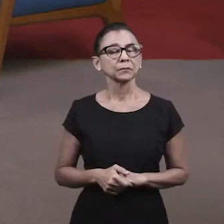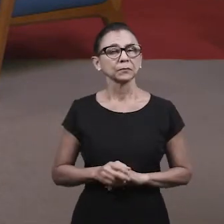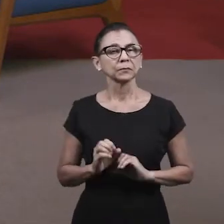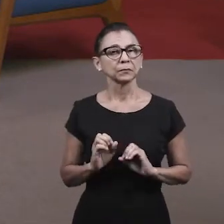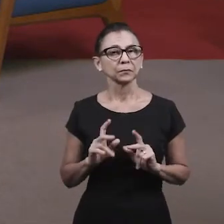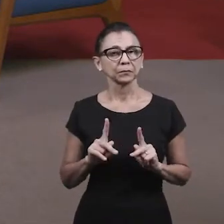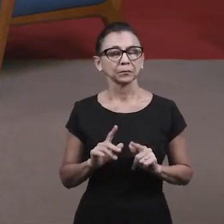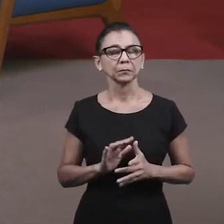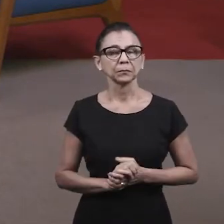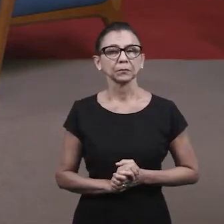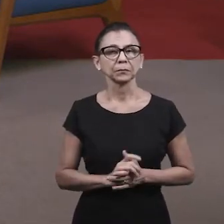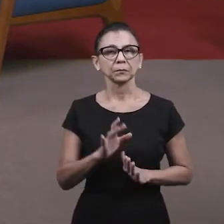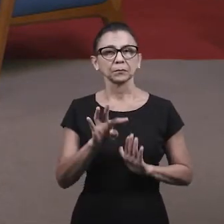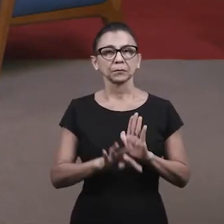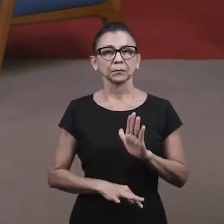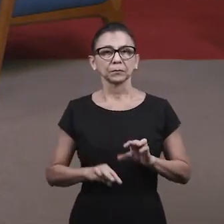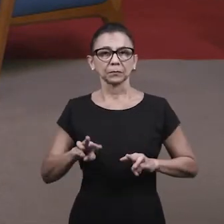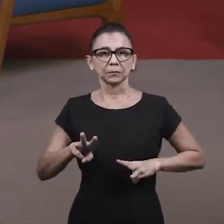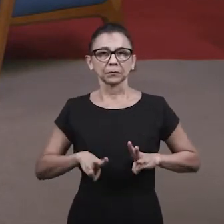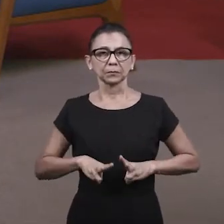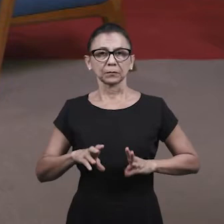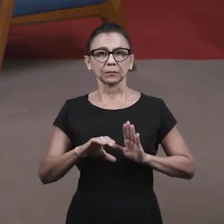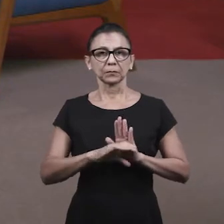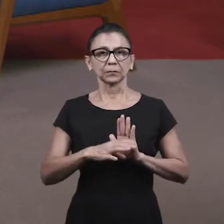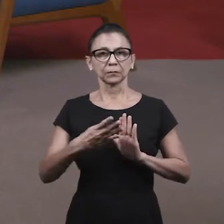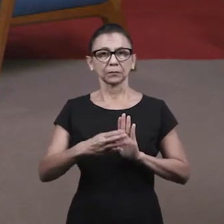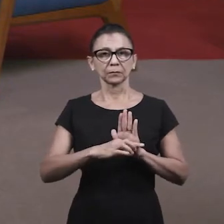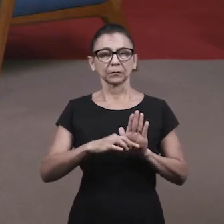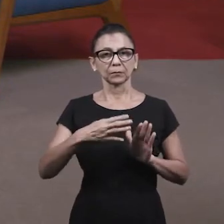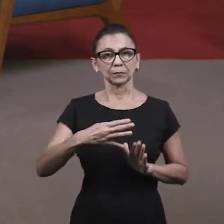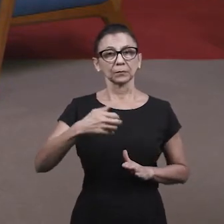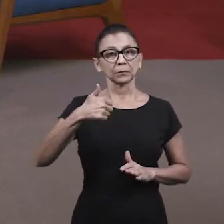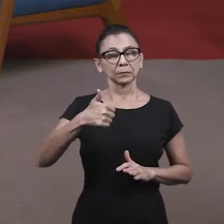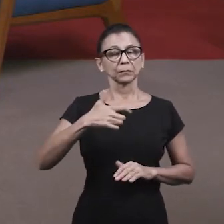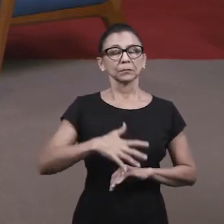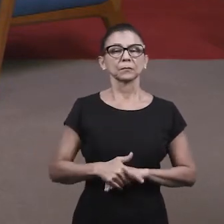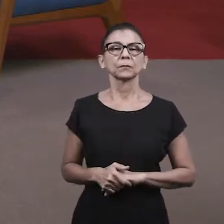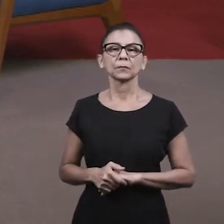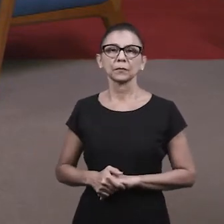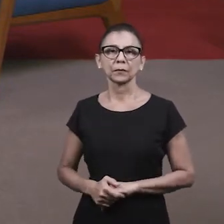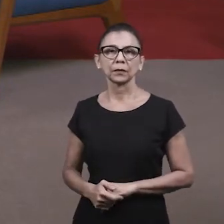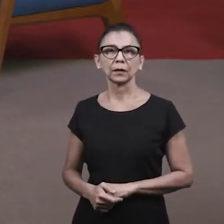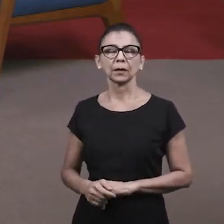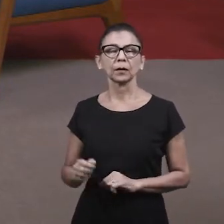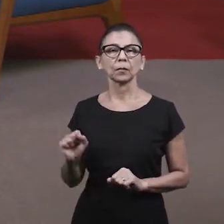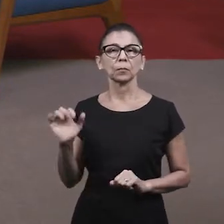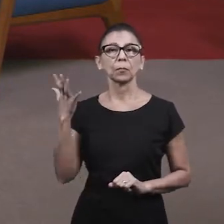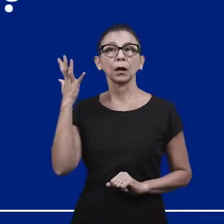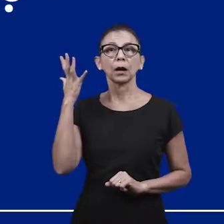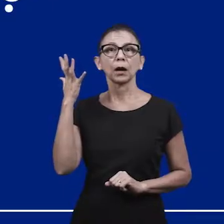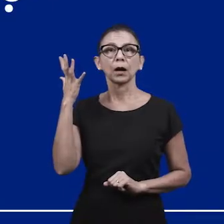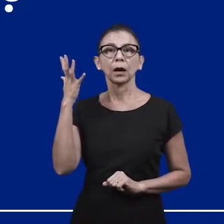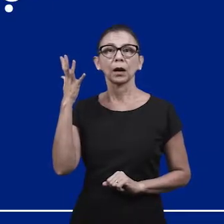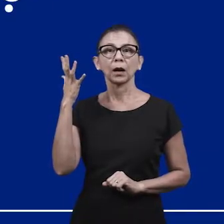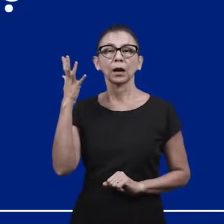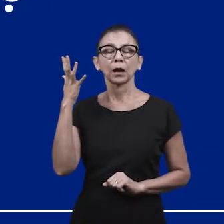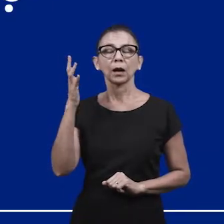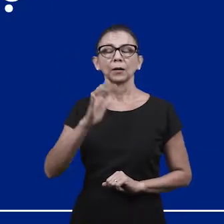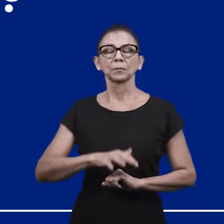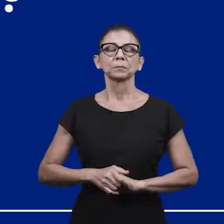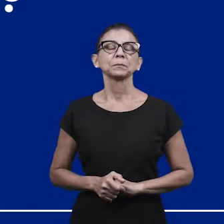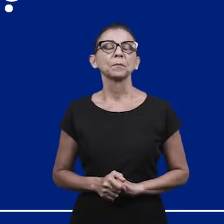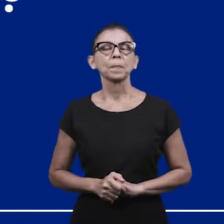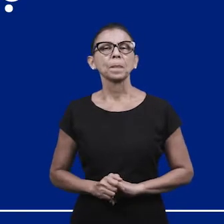Jésus, plusieurs fois, il a révélé à ses disciples ce mystère comme un exemple. Nous allons lire un texte en Marc